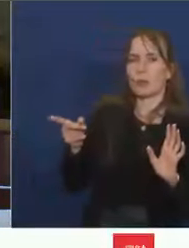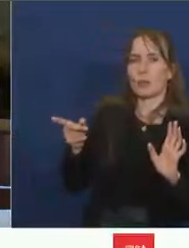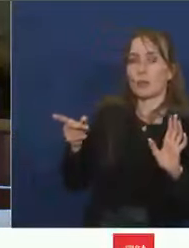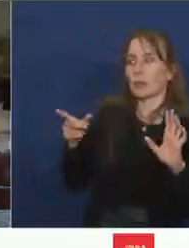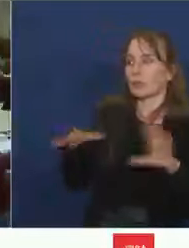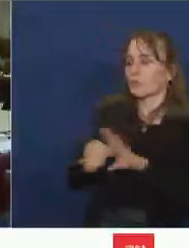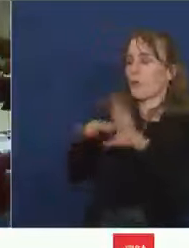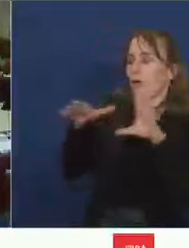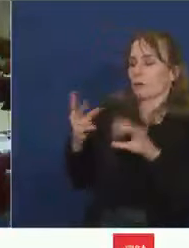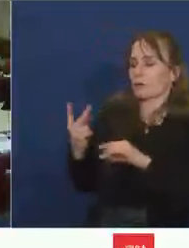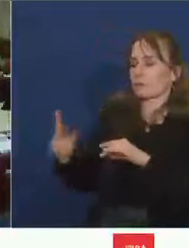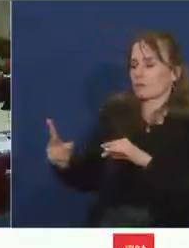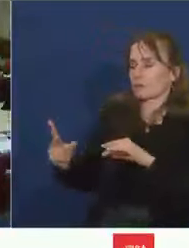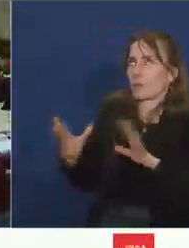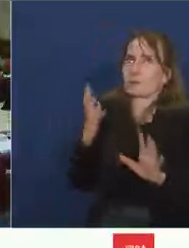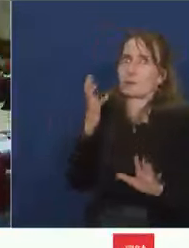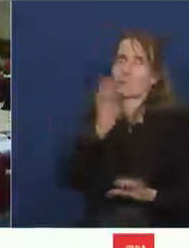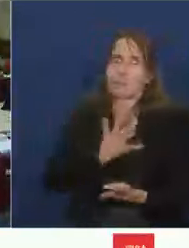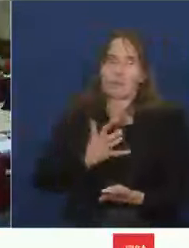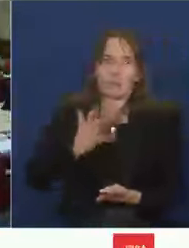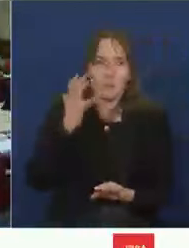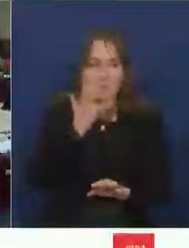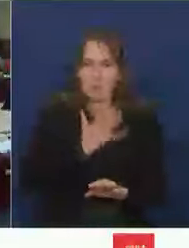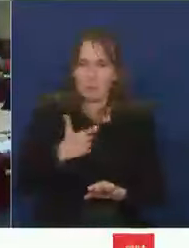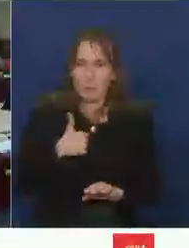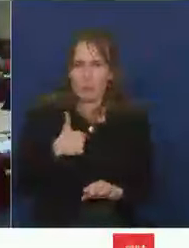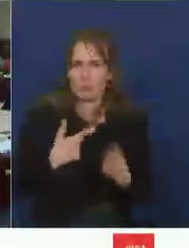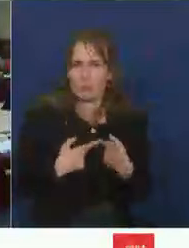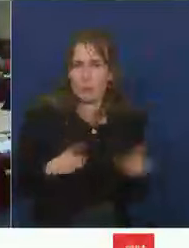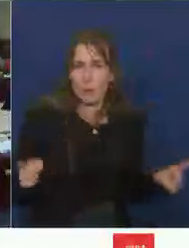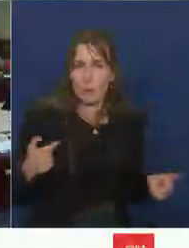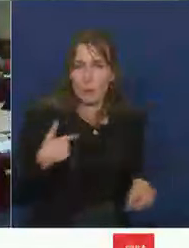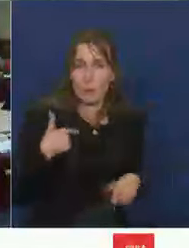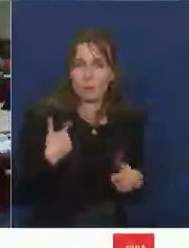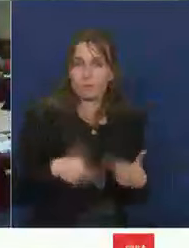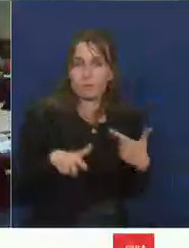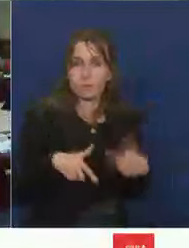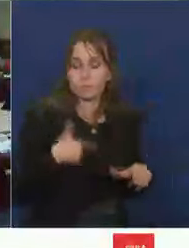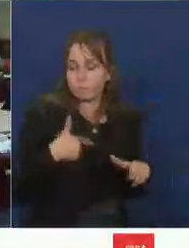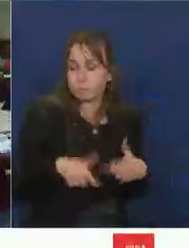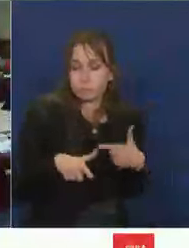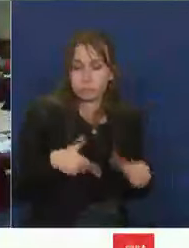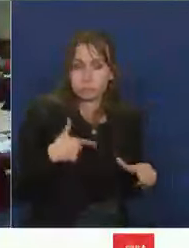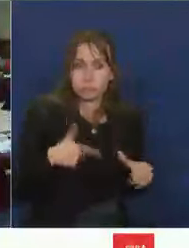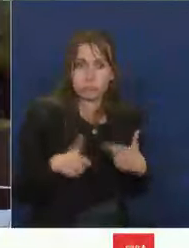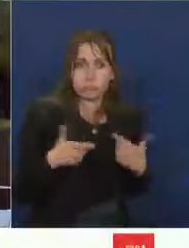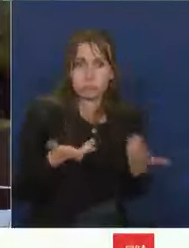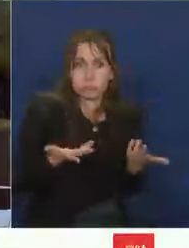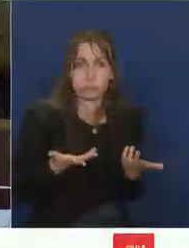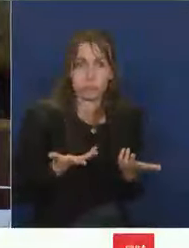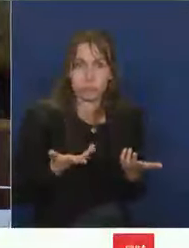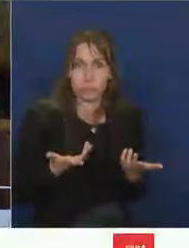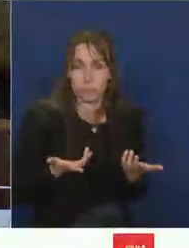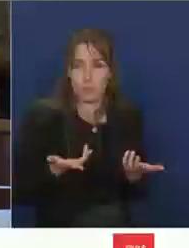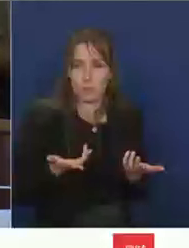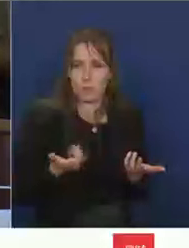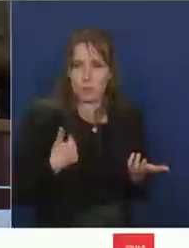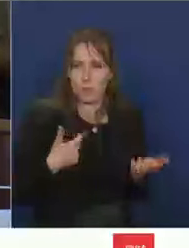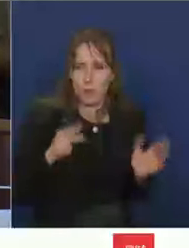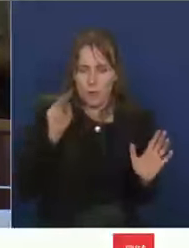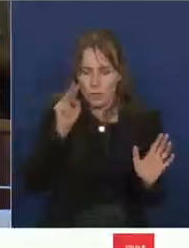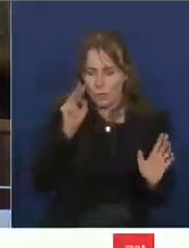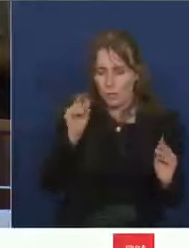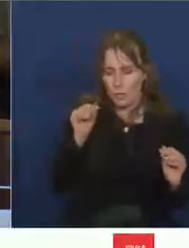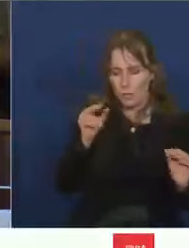sorte, n'est pas la même que la mienne, qui suis un passant comme les autres, et qui a un regard certainement sur ces choses-là beaucoup